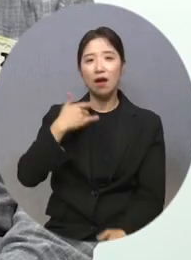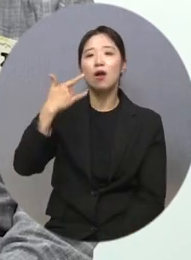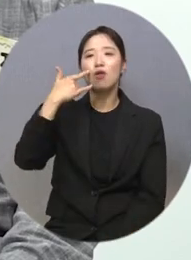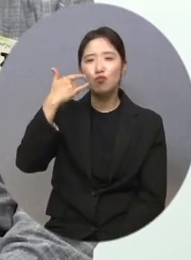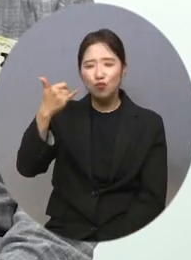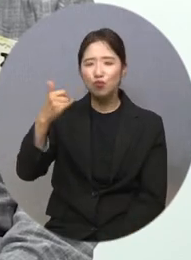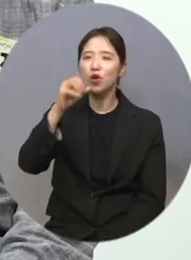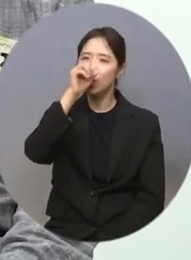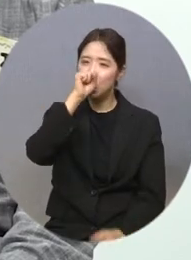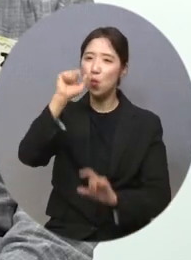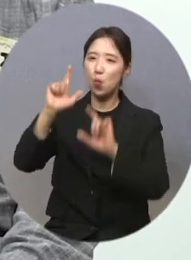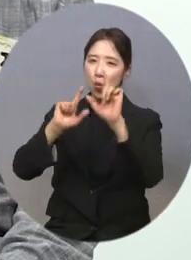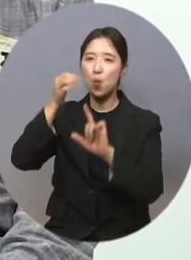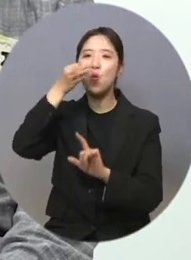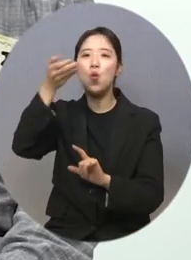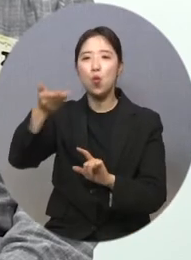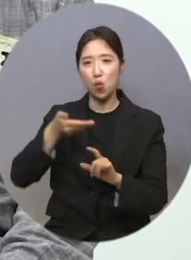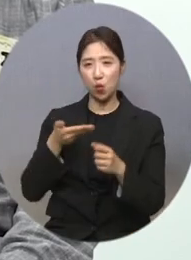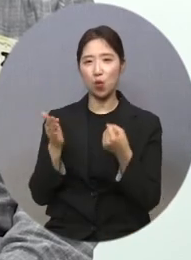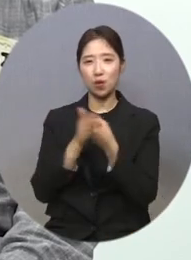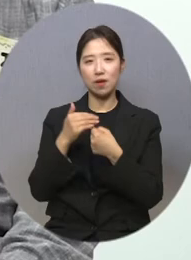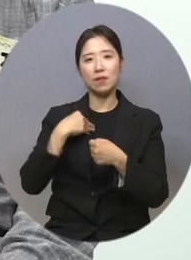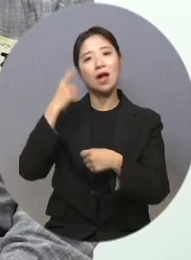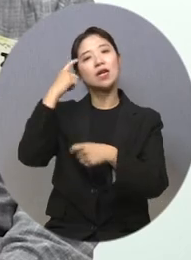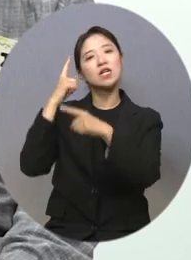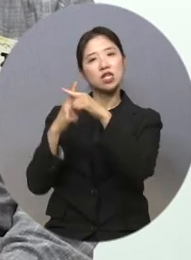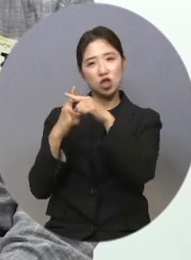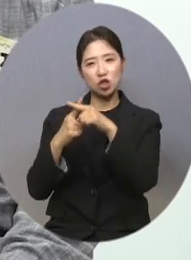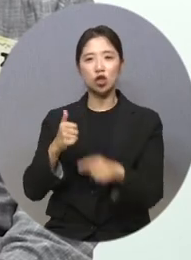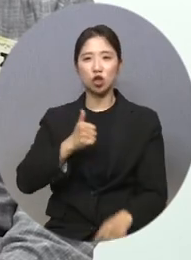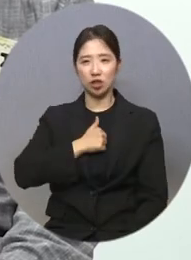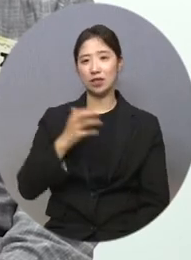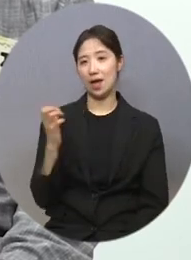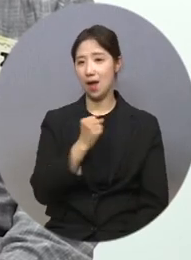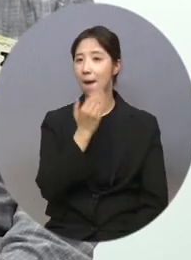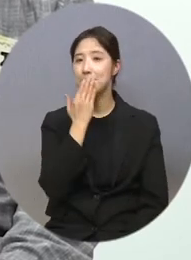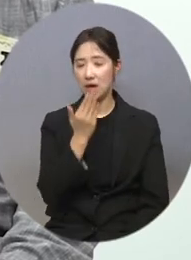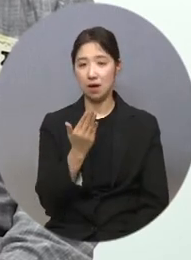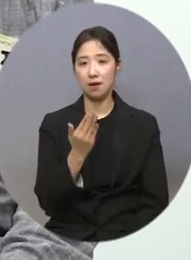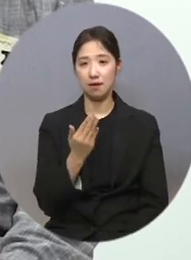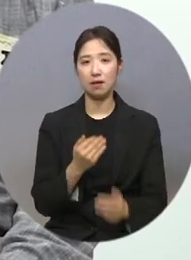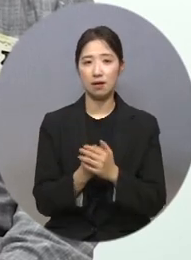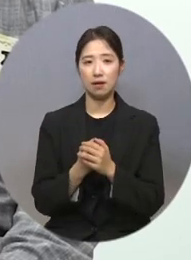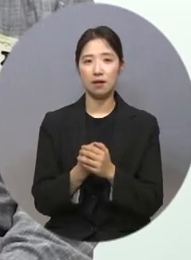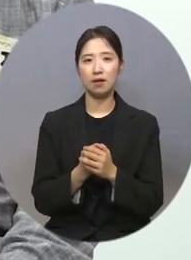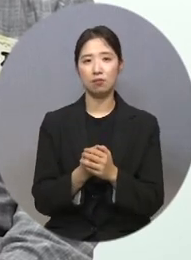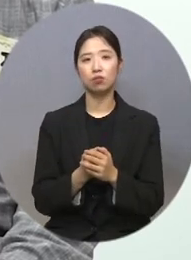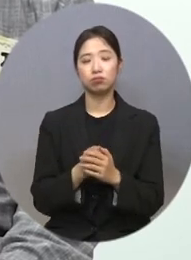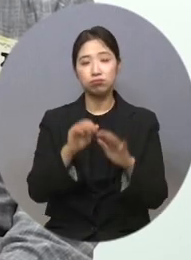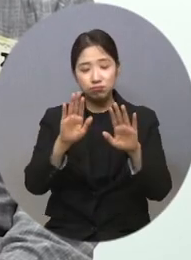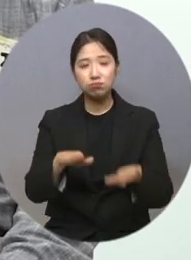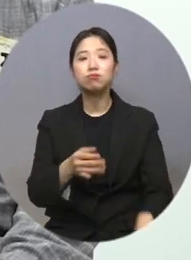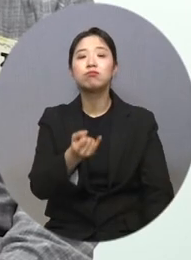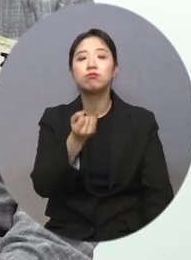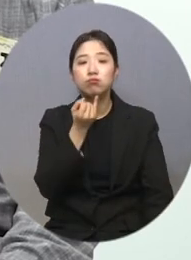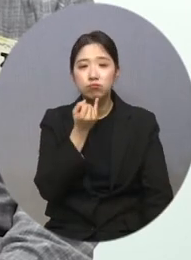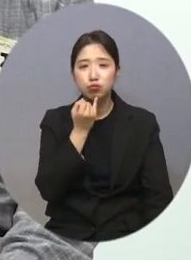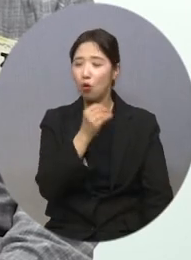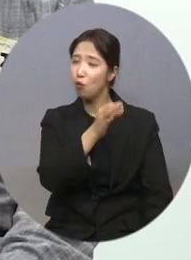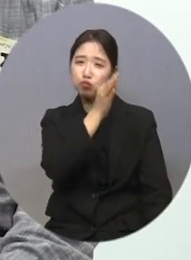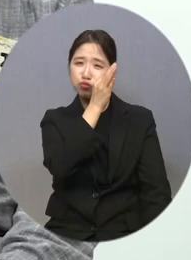좋은 모습을 많이 보여주셨기 때문에 긍정적인 정체성이 형성이 되었다고 생각하는데 괜찮다?